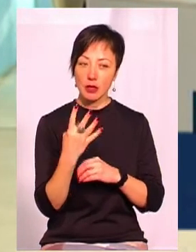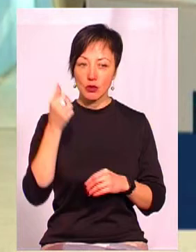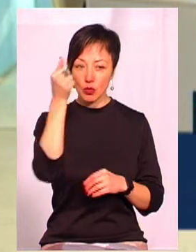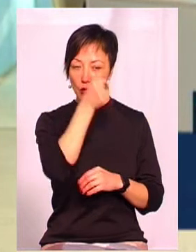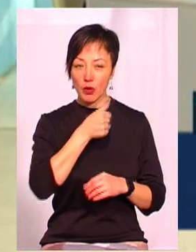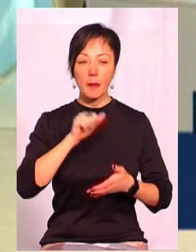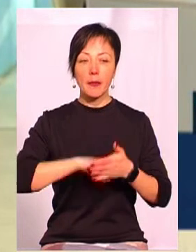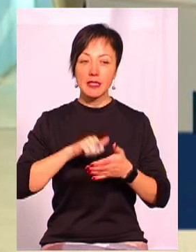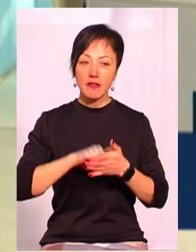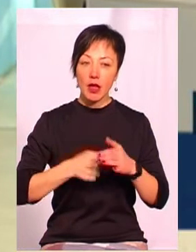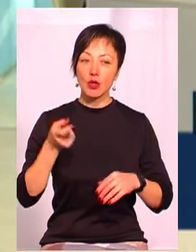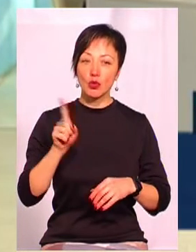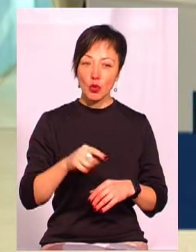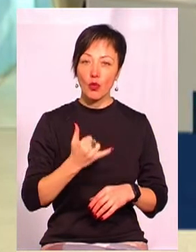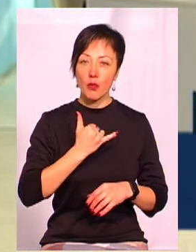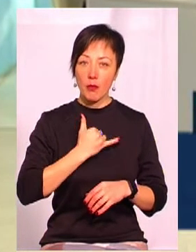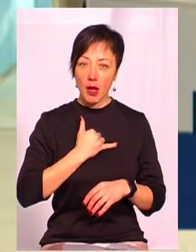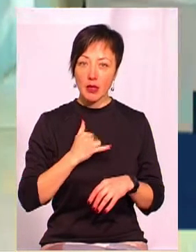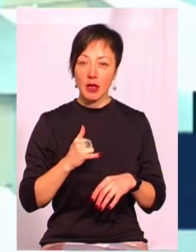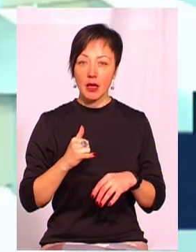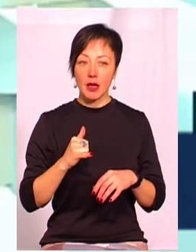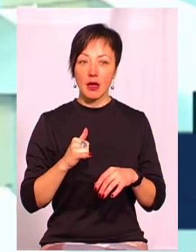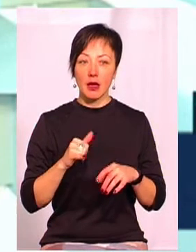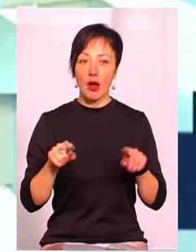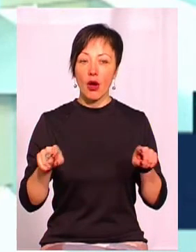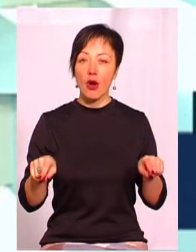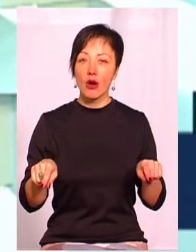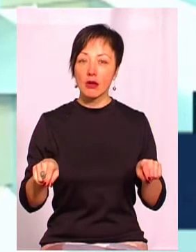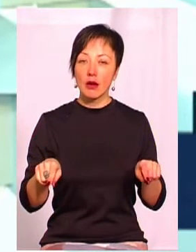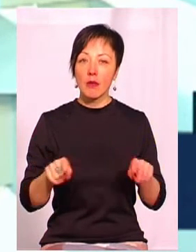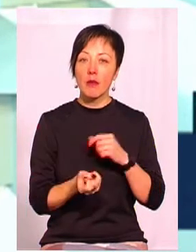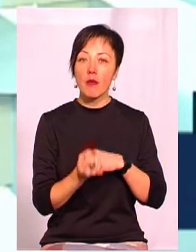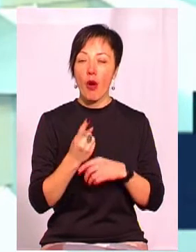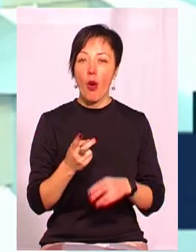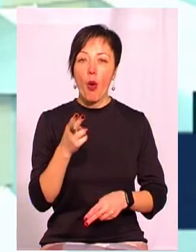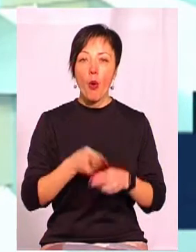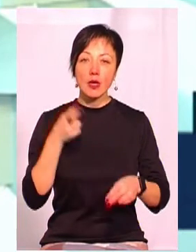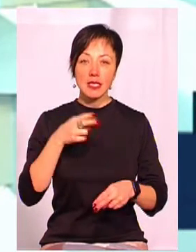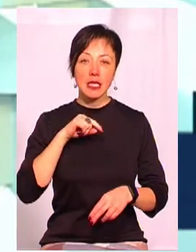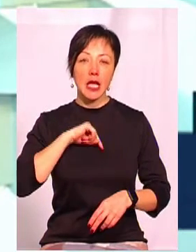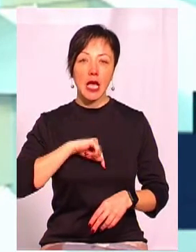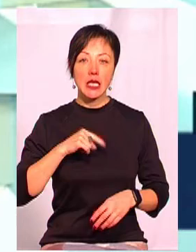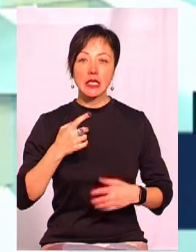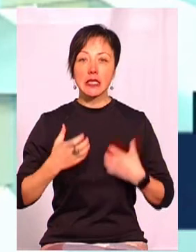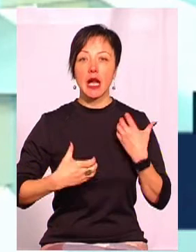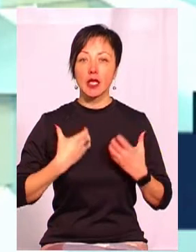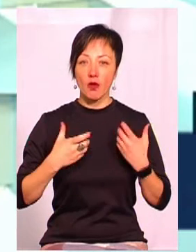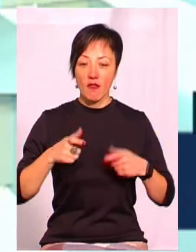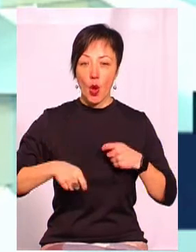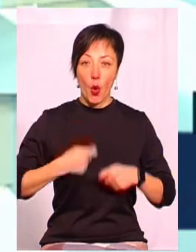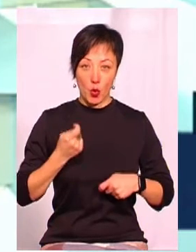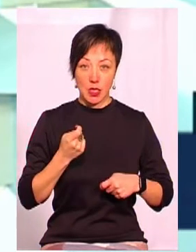2014 року призвели до того, що в мене розвинувся гострий стресовий розлад. І маючи певні